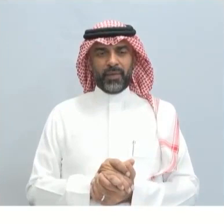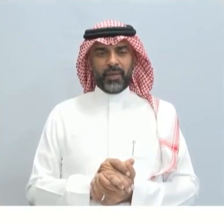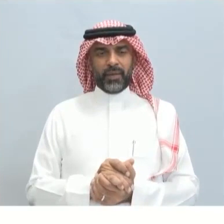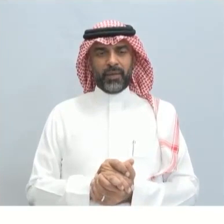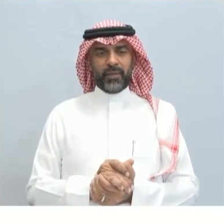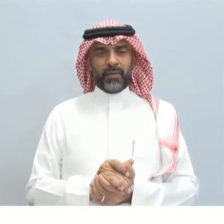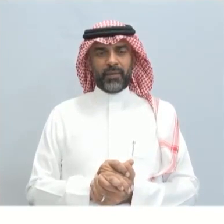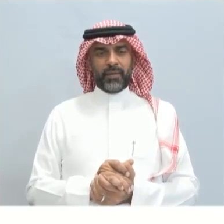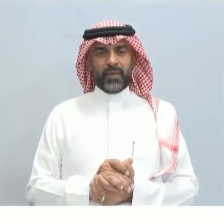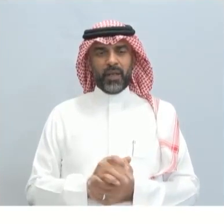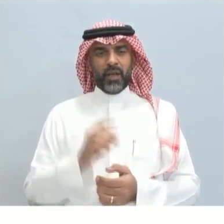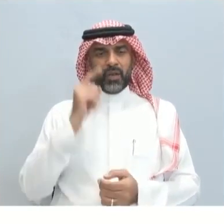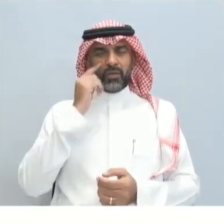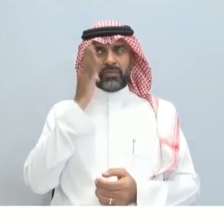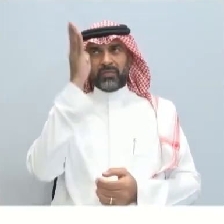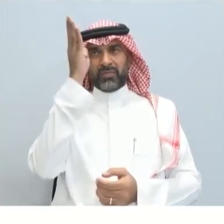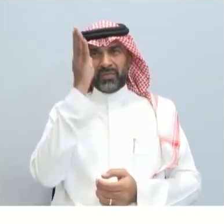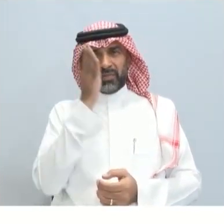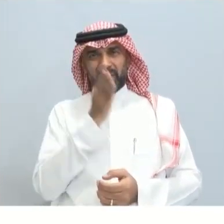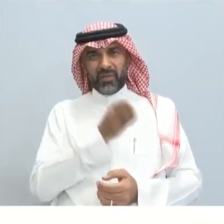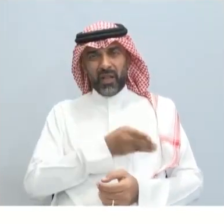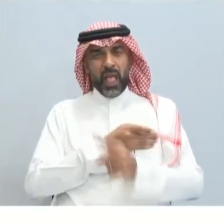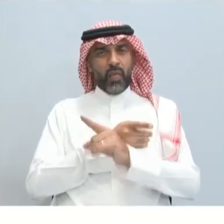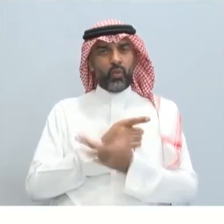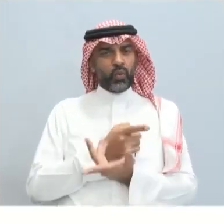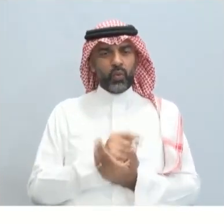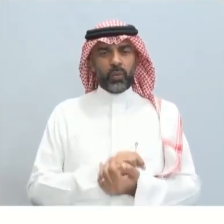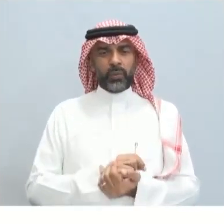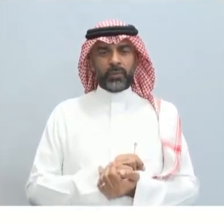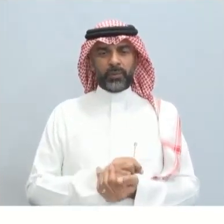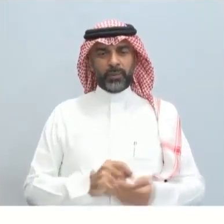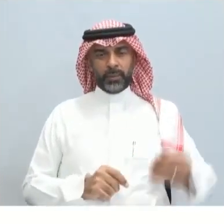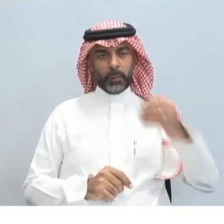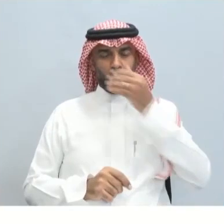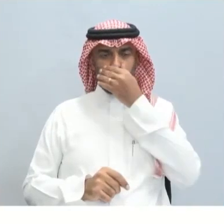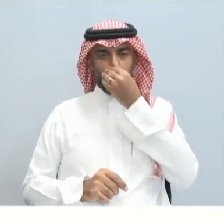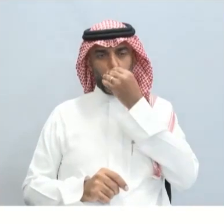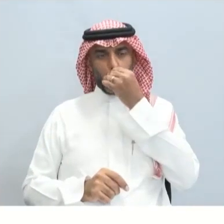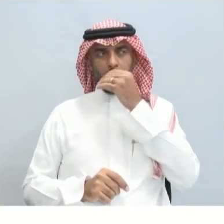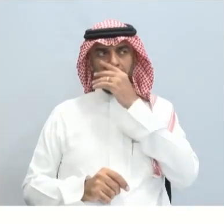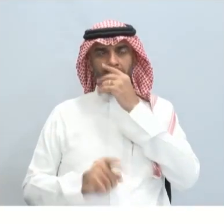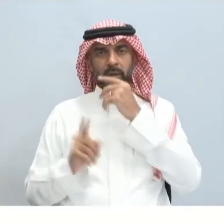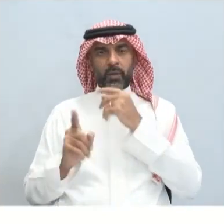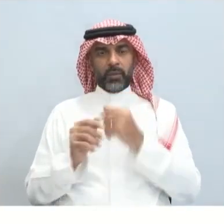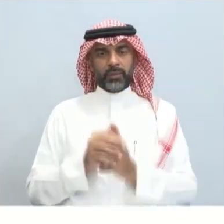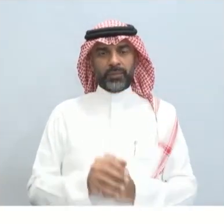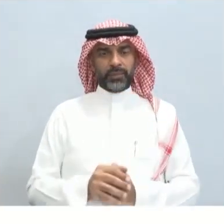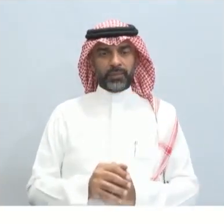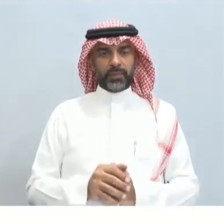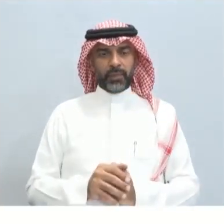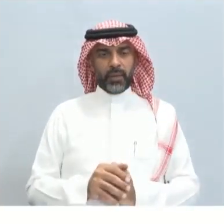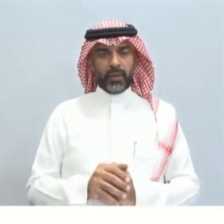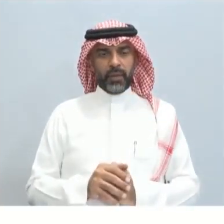ميل الخط البياني هنا في الرسم ماذا يمثل نعم احسنت اذا يمثل ثابت